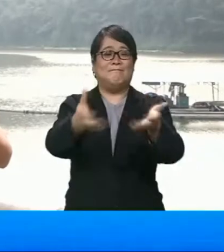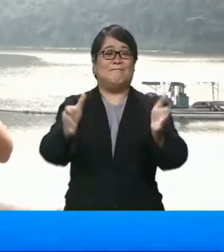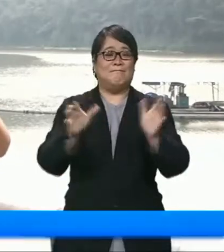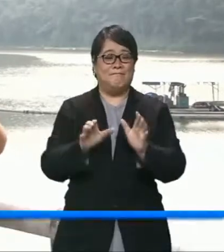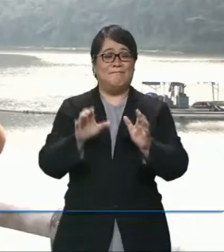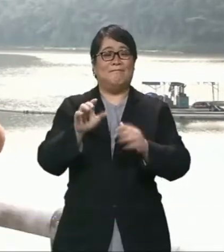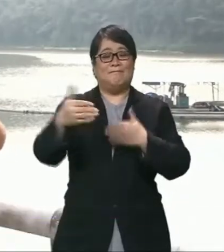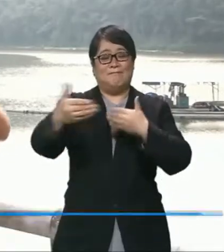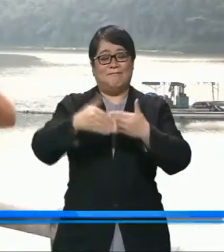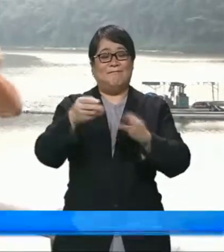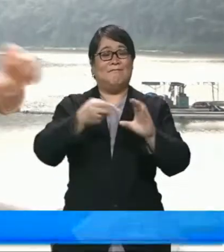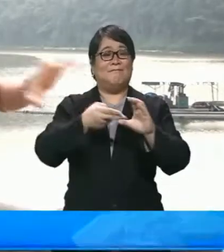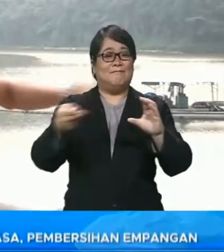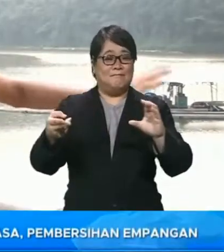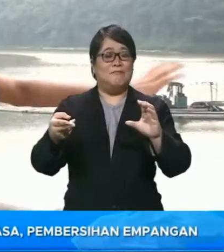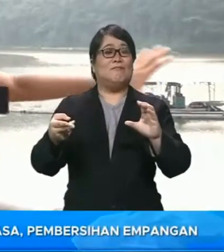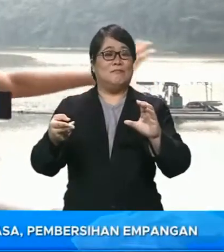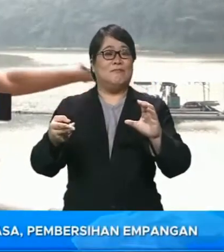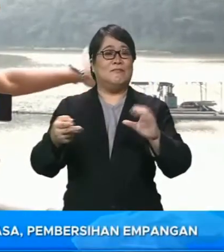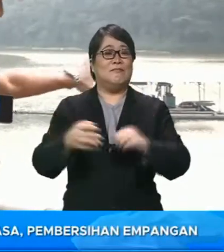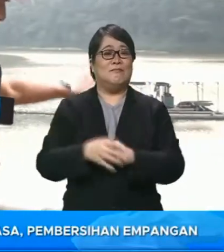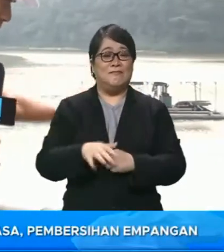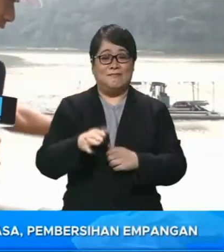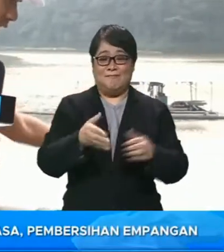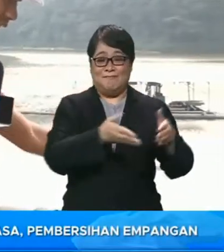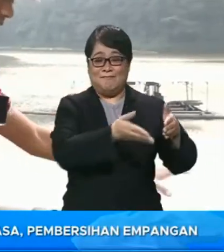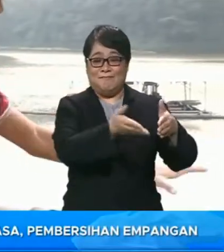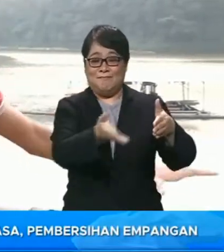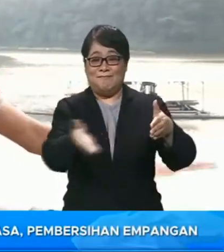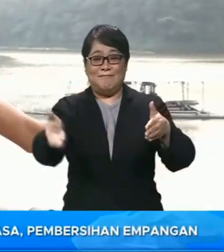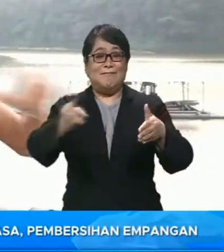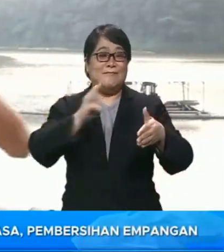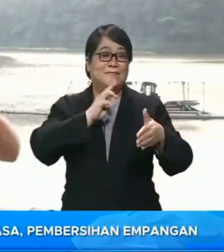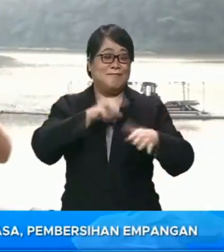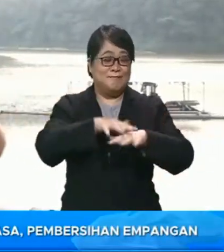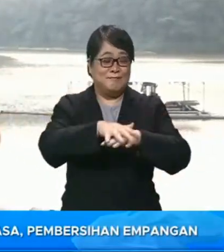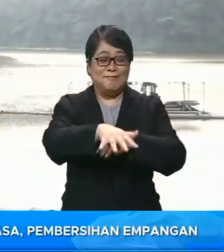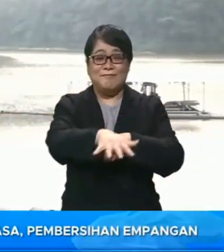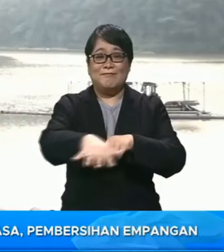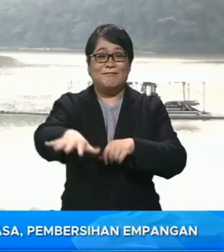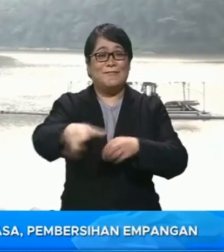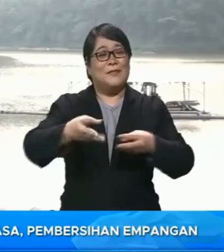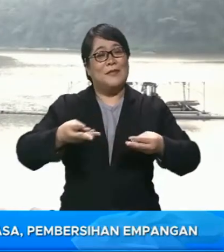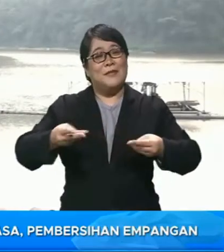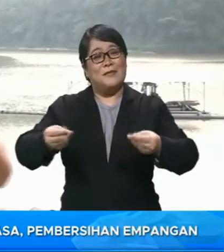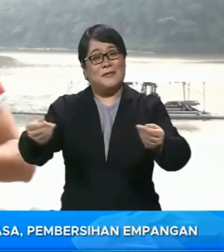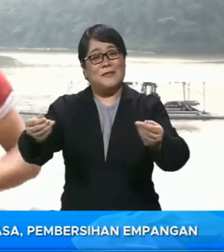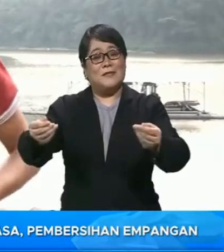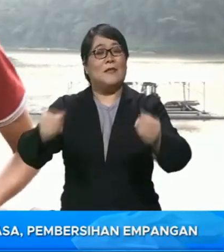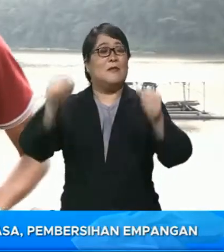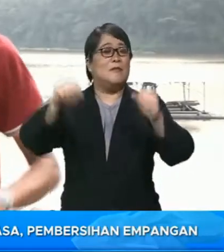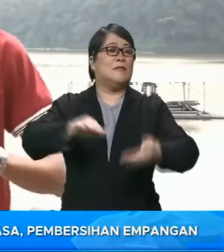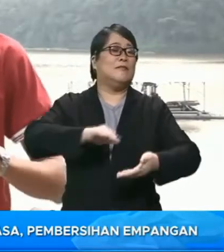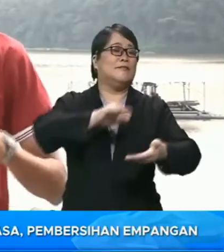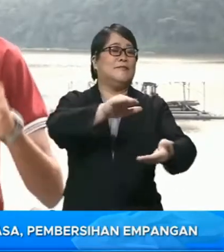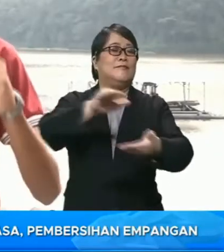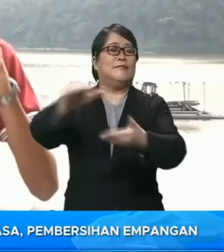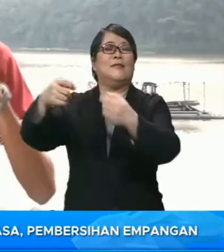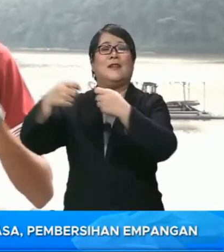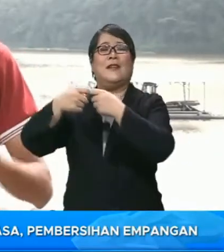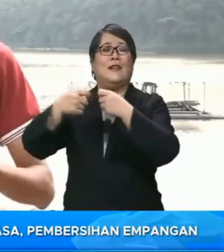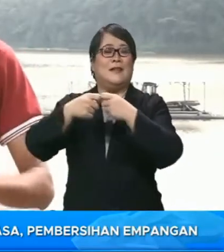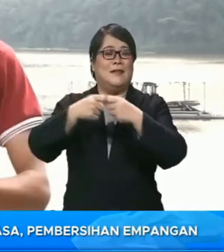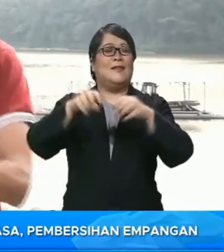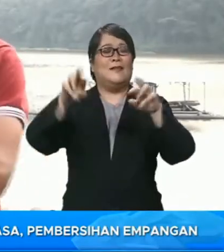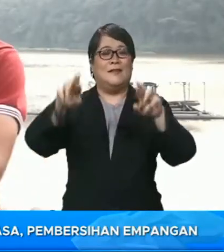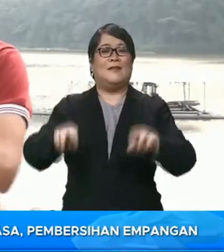Cameron Highlands, digunakan bagi memastikan laluan serta aliran air di empangan ini lancar dan dapat dibekalkan tenaganya